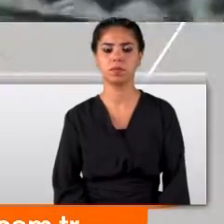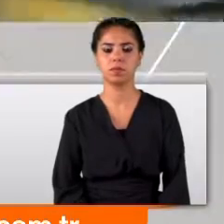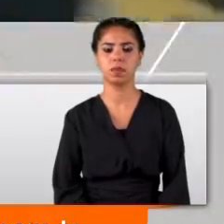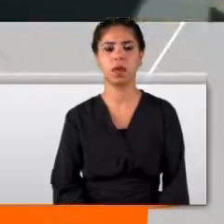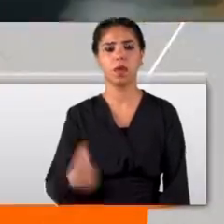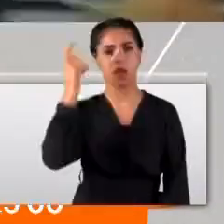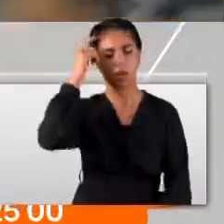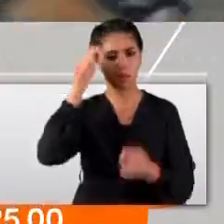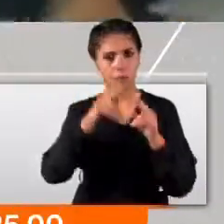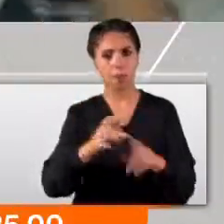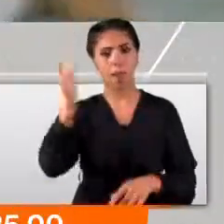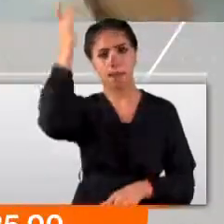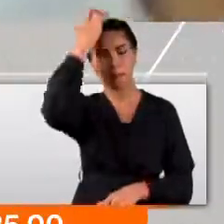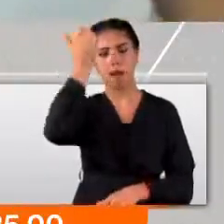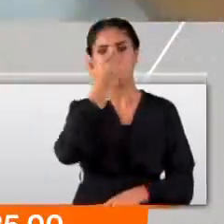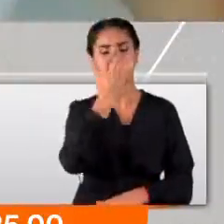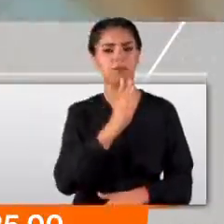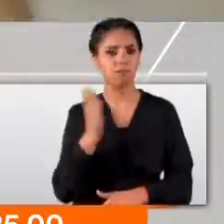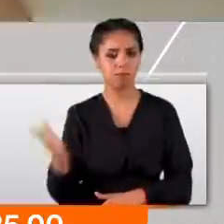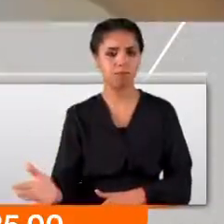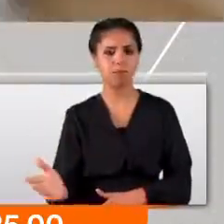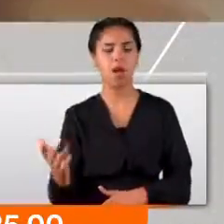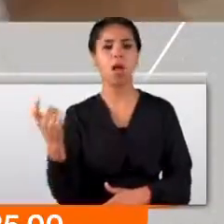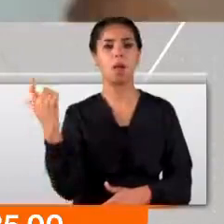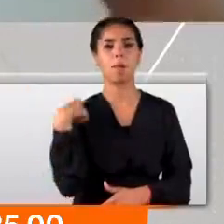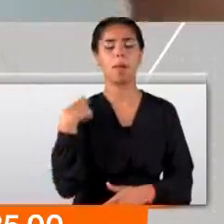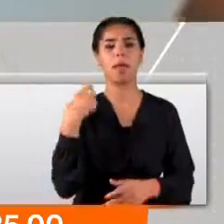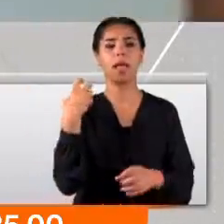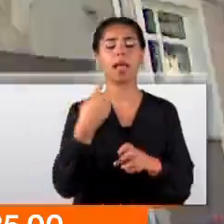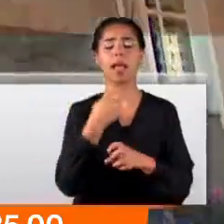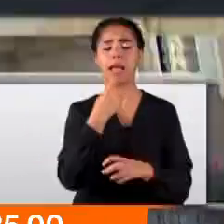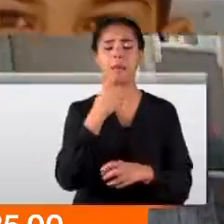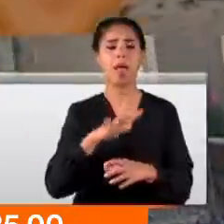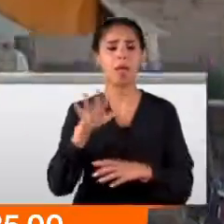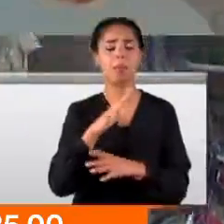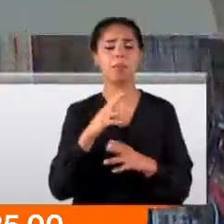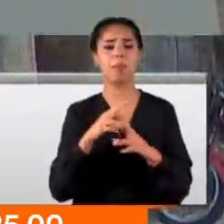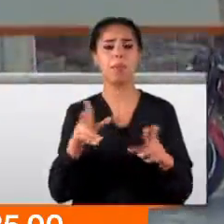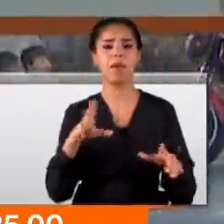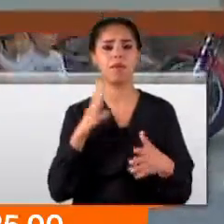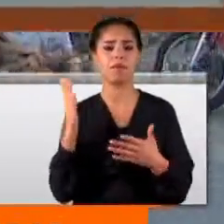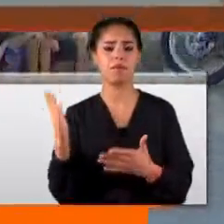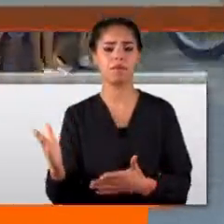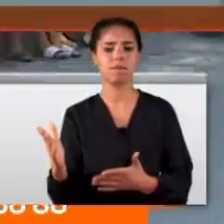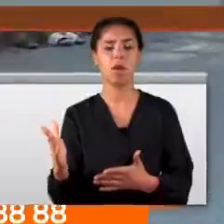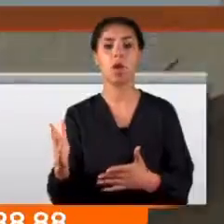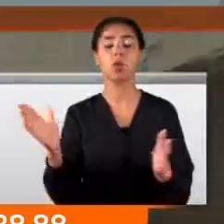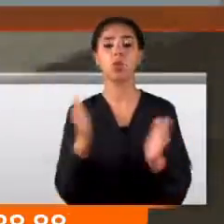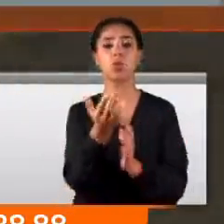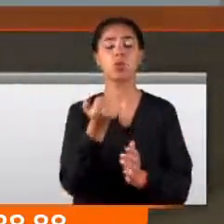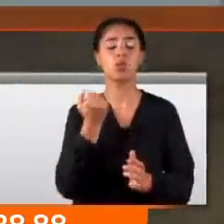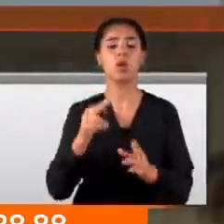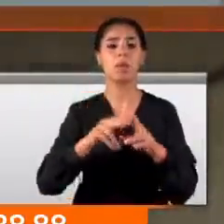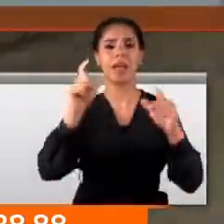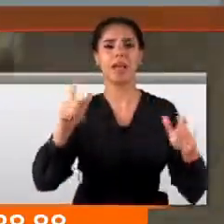Kafatası kırılmış, beyin kanaması geçiriyor. Kaburga kemikleri kırılmış, iki bacağı kırık. Burası Küçükçekmece'deki Kanarya Mahallesi.